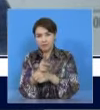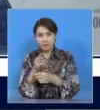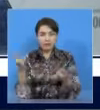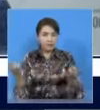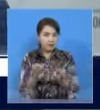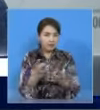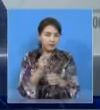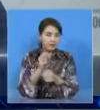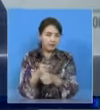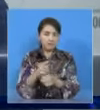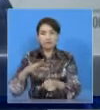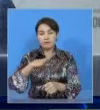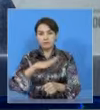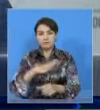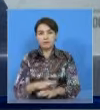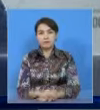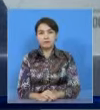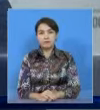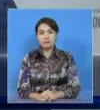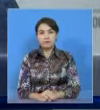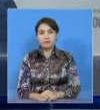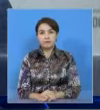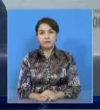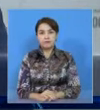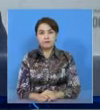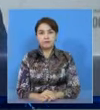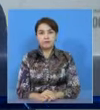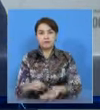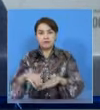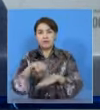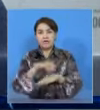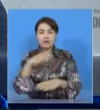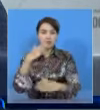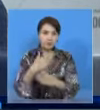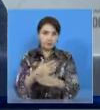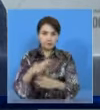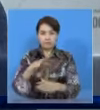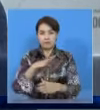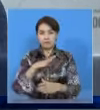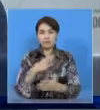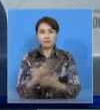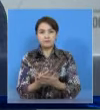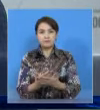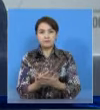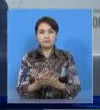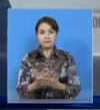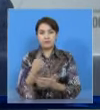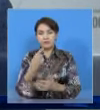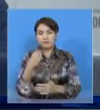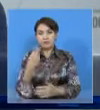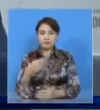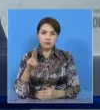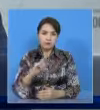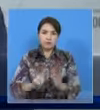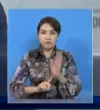деген тапсырма, президент тапсырмасы бар. Ол жағынан да әкімдік қолдау көрсетіп, осы 1-ші желтоқсаннан